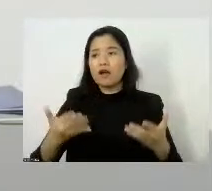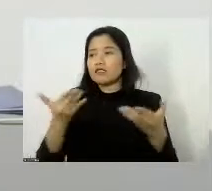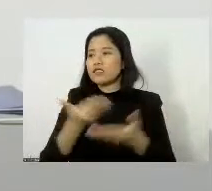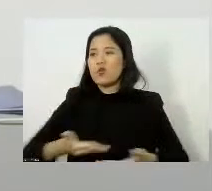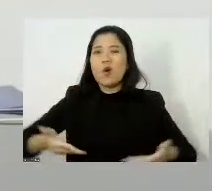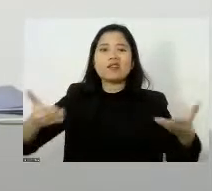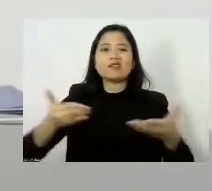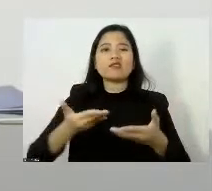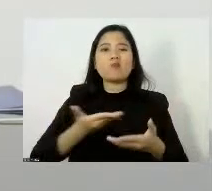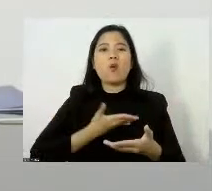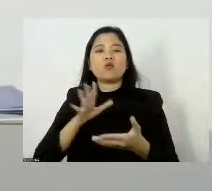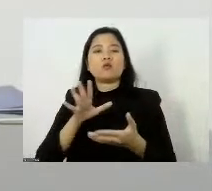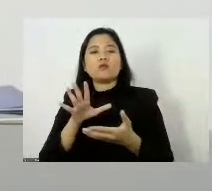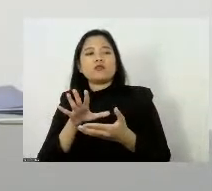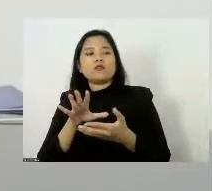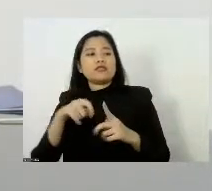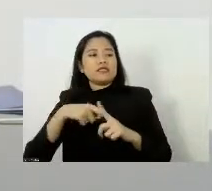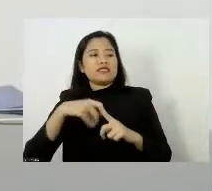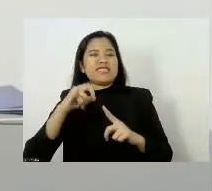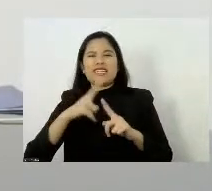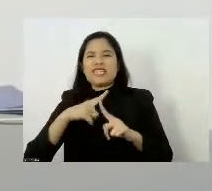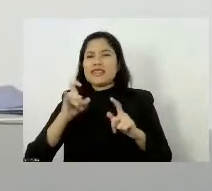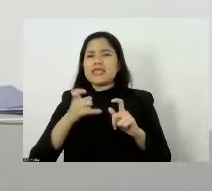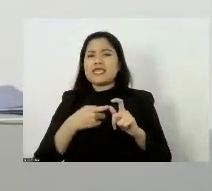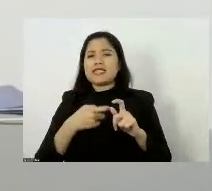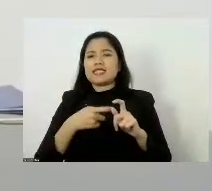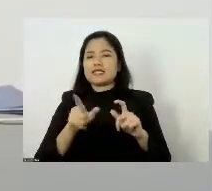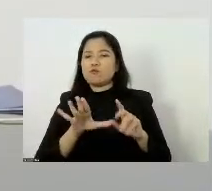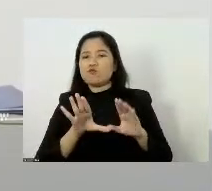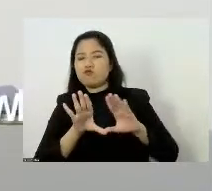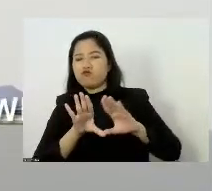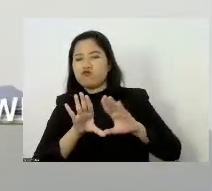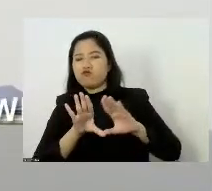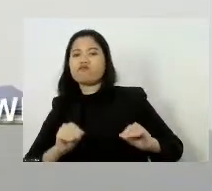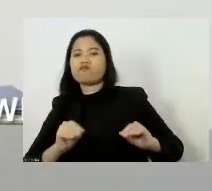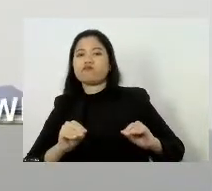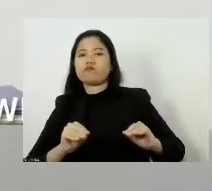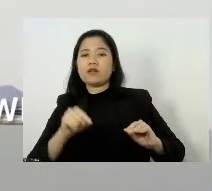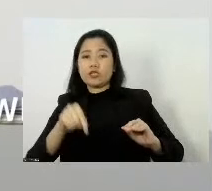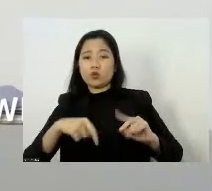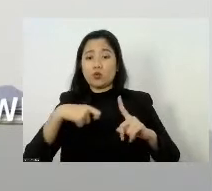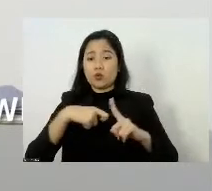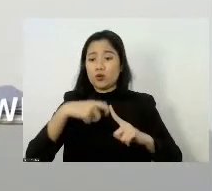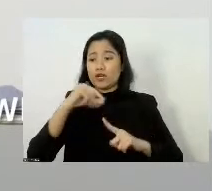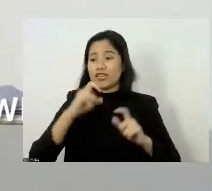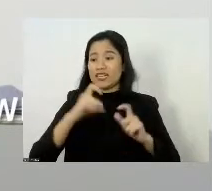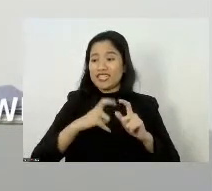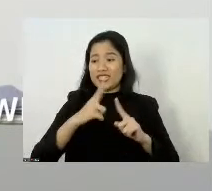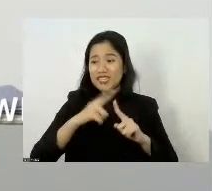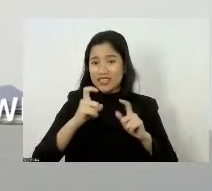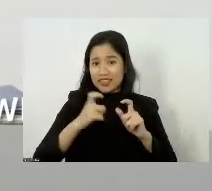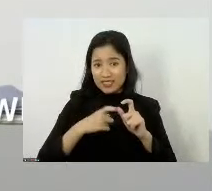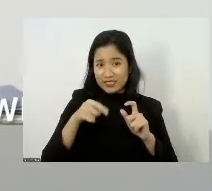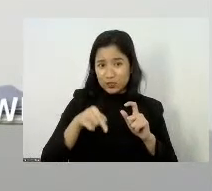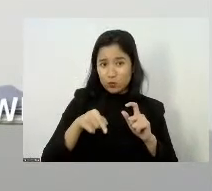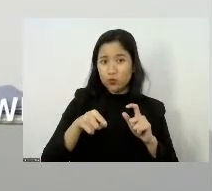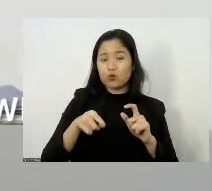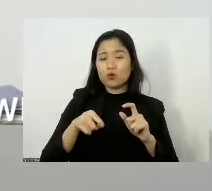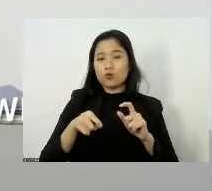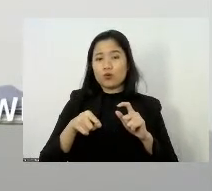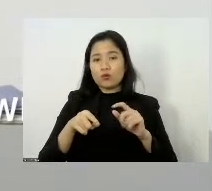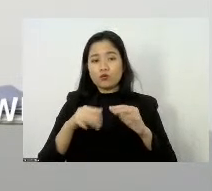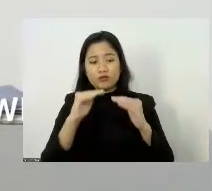kritis kritis itu hanya satu tingkatan hai hai sebelum status